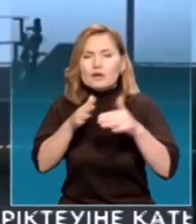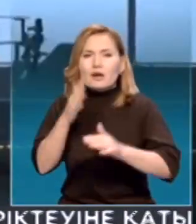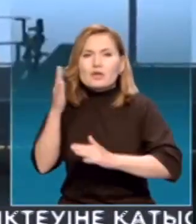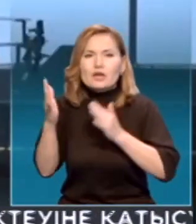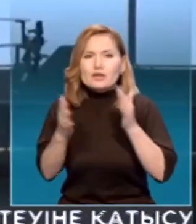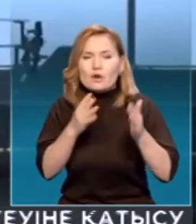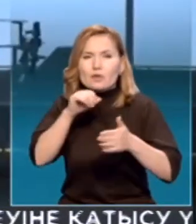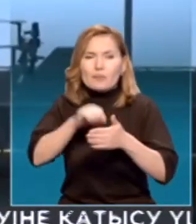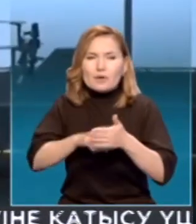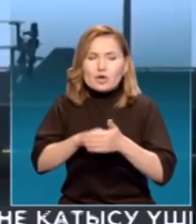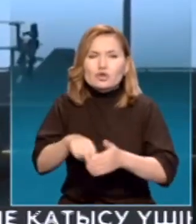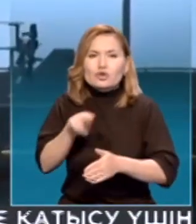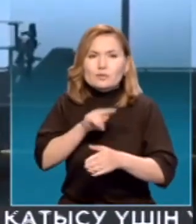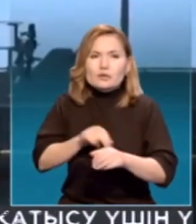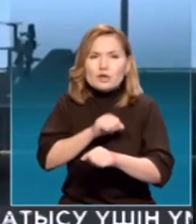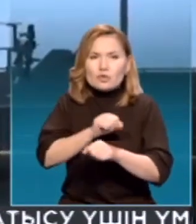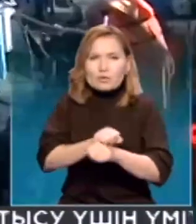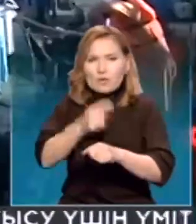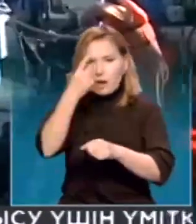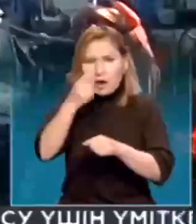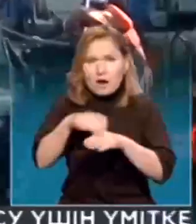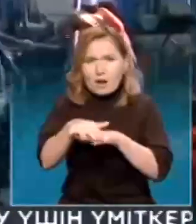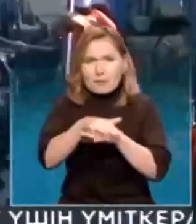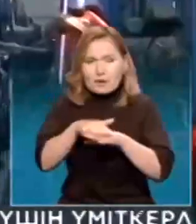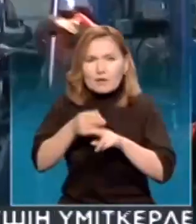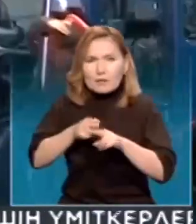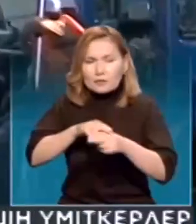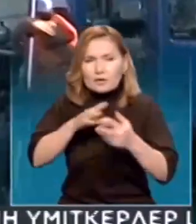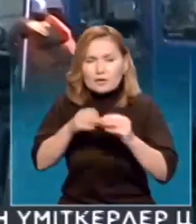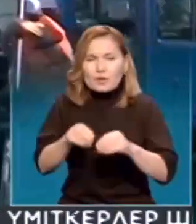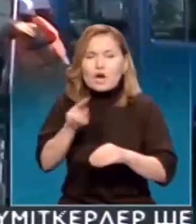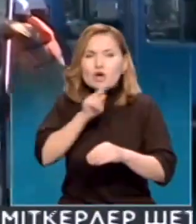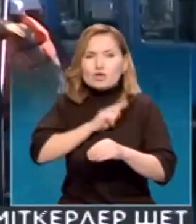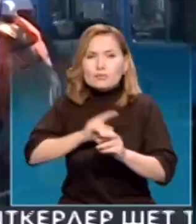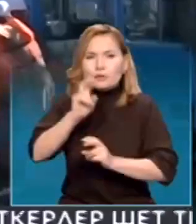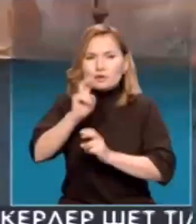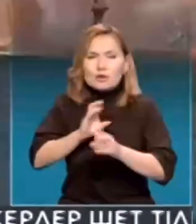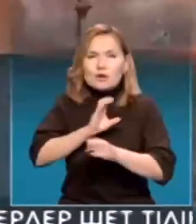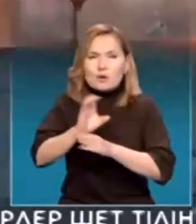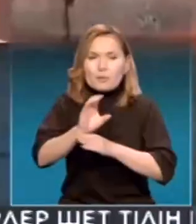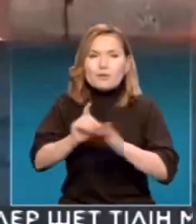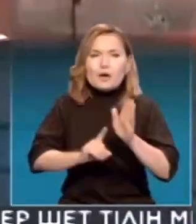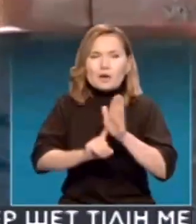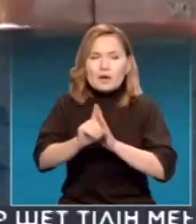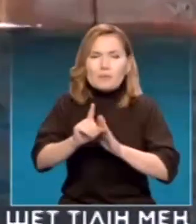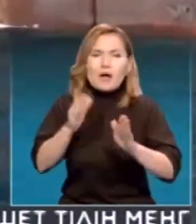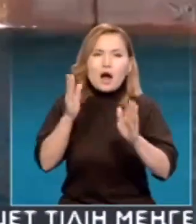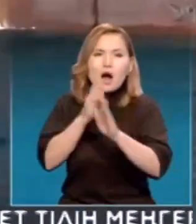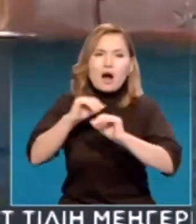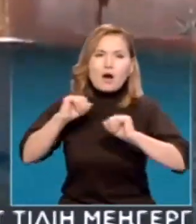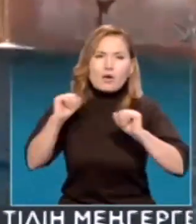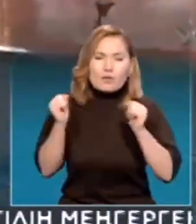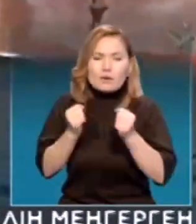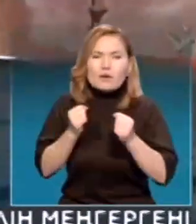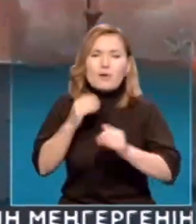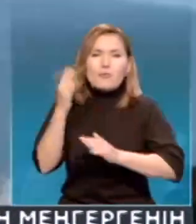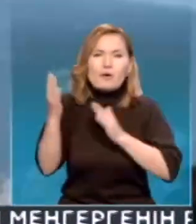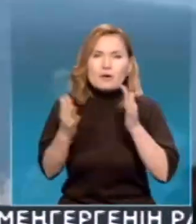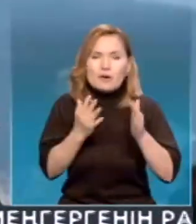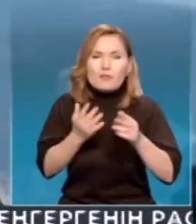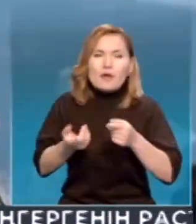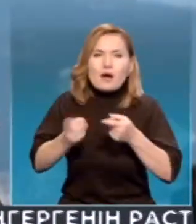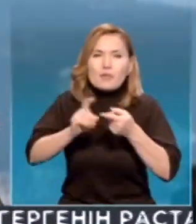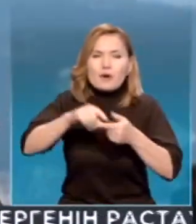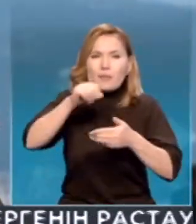жұмысын тоқтатқанын хабарлаған. Бірақ мұнай өндірісі жалғасып жатыр. Жұмыстың жандануы ауа райына байланысты. Болжам бойынша бейсенбі күні